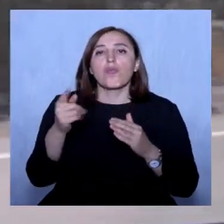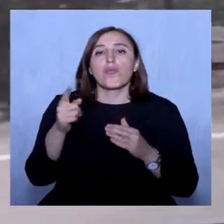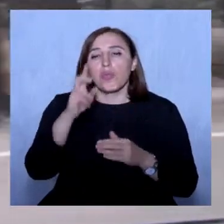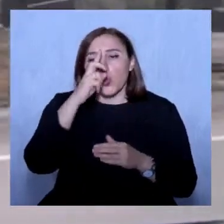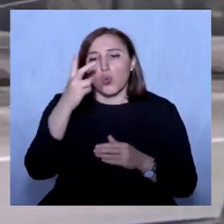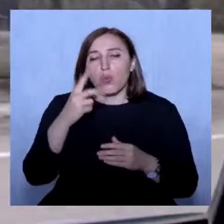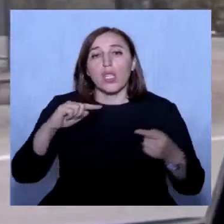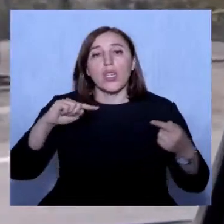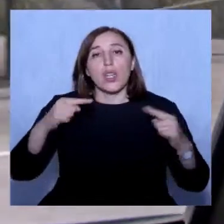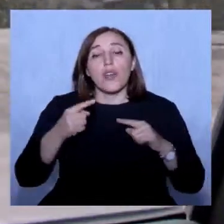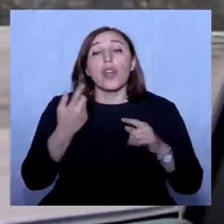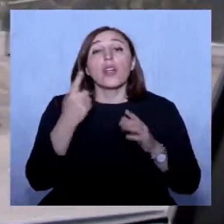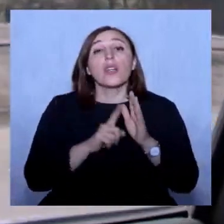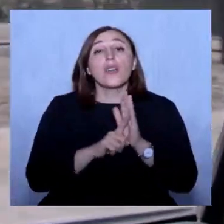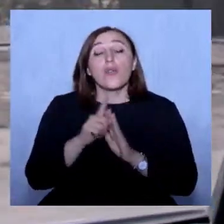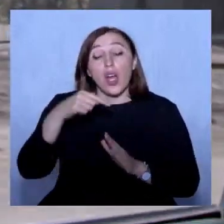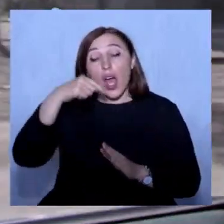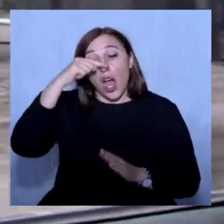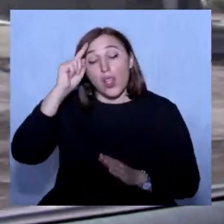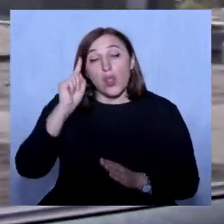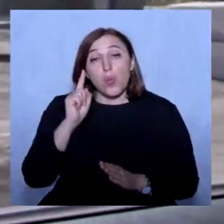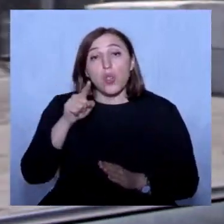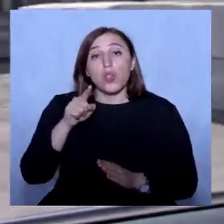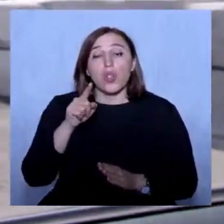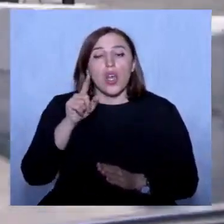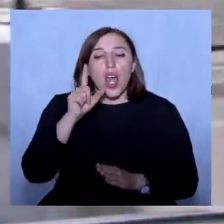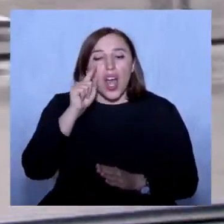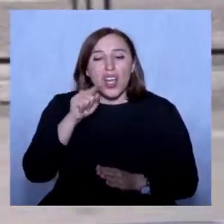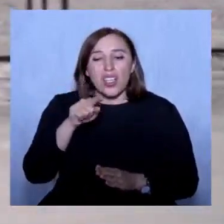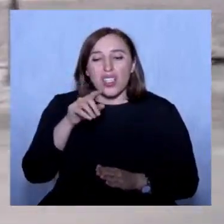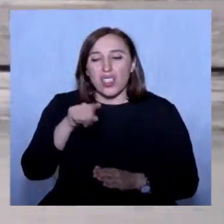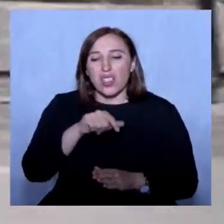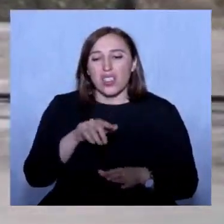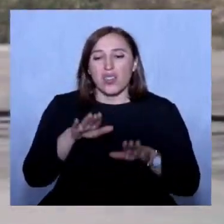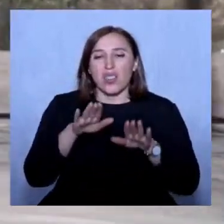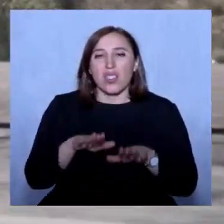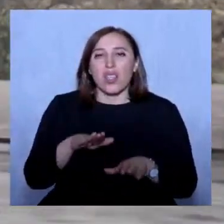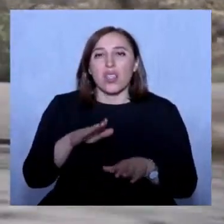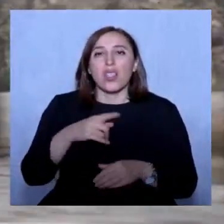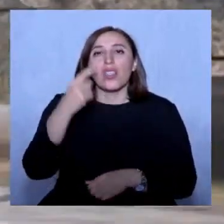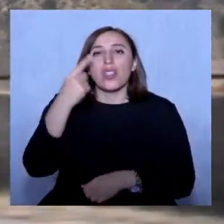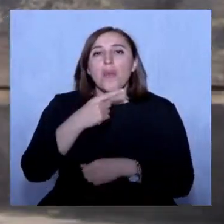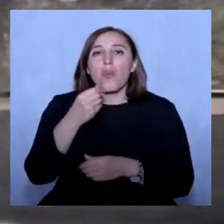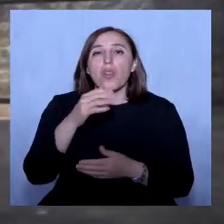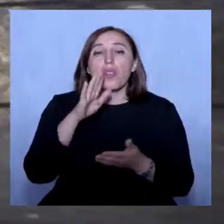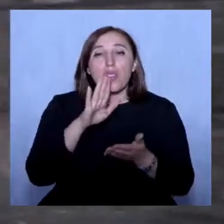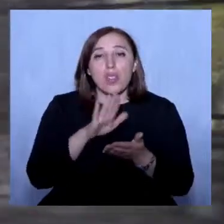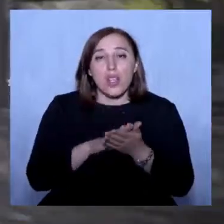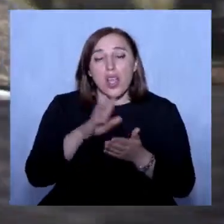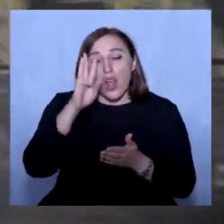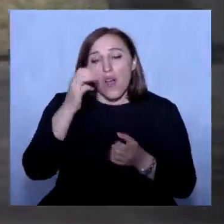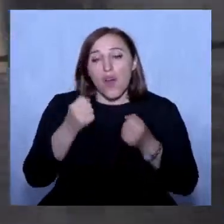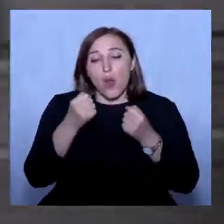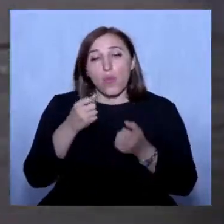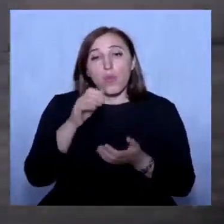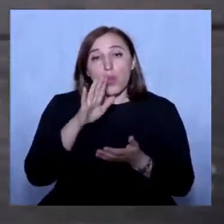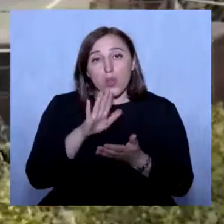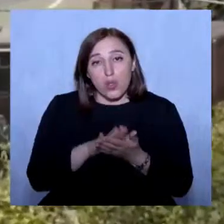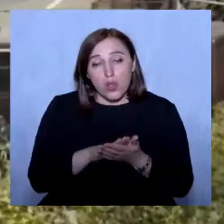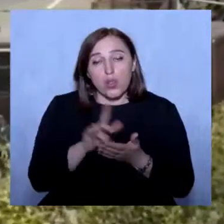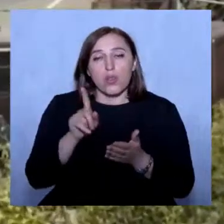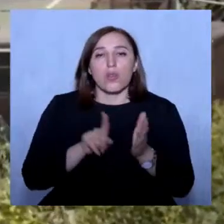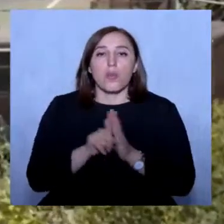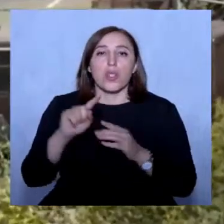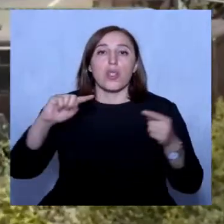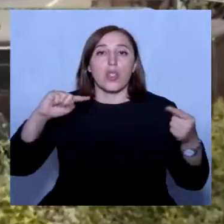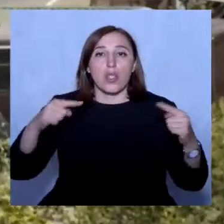սկզբից, երբ ադրբեջանի իշխանությունները սկսեցին, Հայստան մտնող ու իրենց վերասկողության տագտնվող ճանապարով անցնող իրանցի վարորդներից տուրք